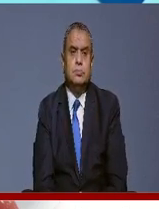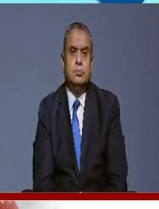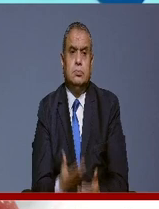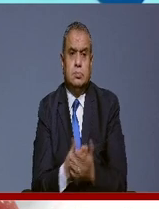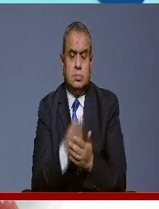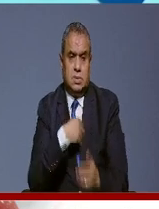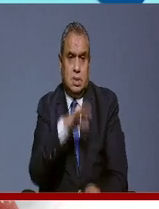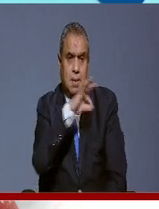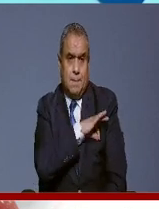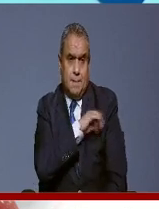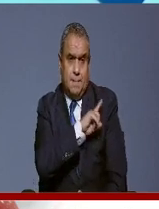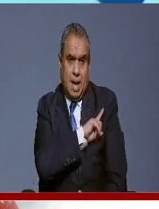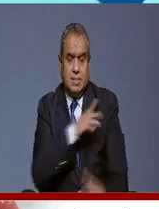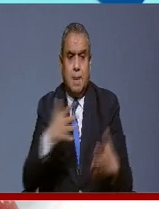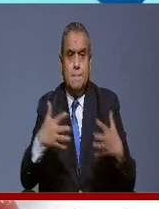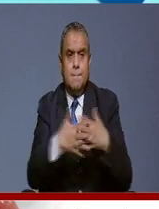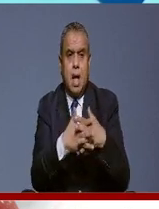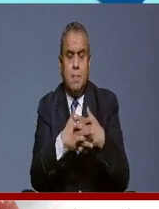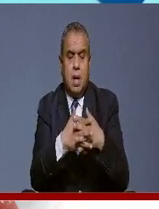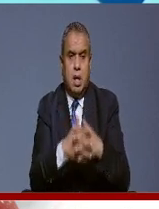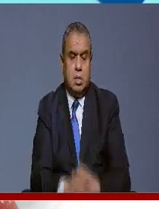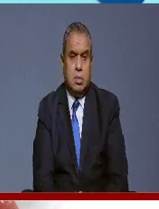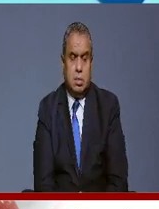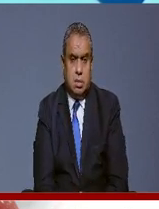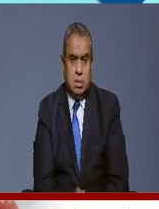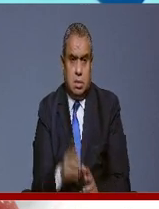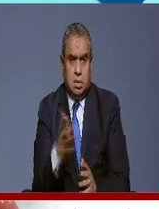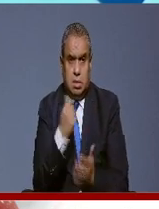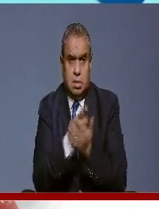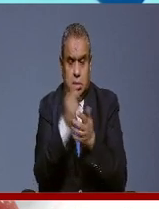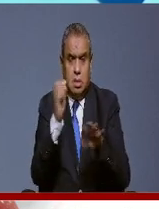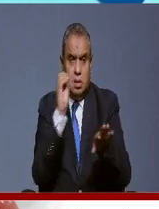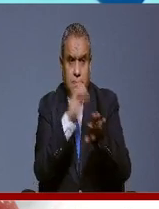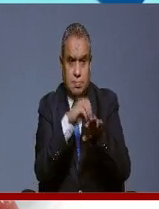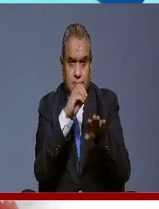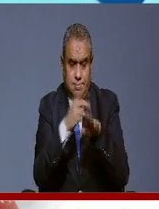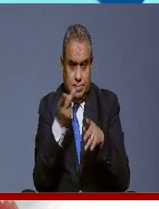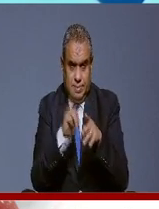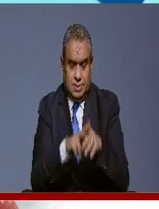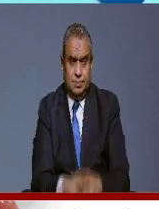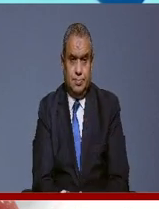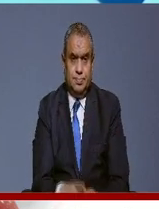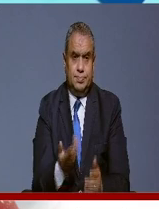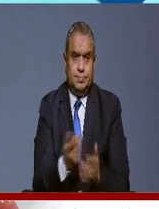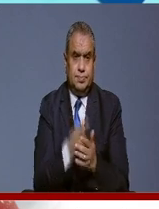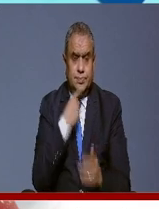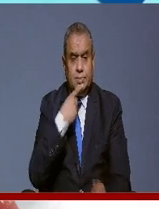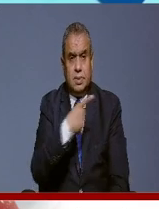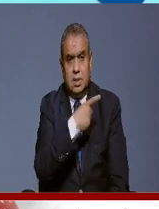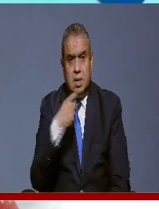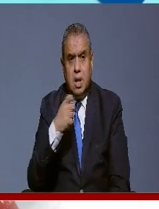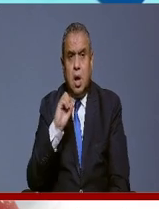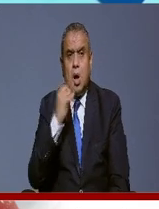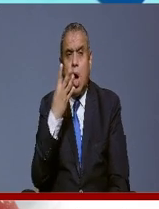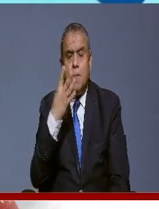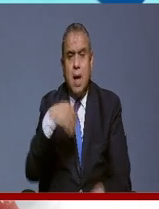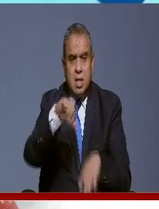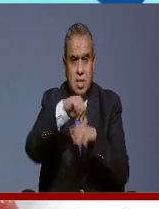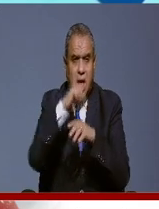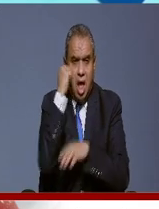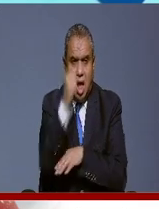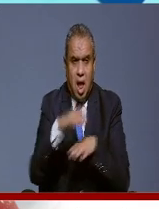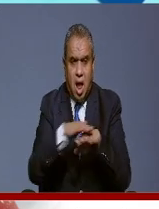مكسب من الطرفين. ويعني إحنا بنقول لحضرتك برضو ال 114 قطعة تقريبا دكتور مصطفى